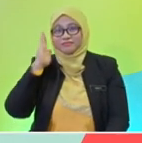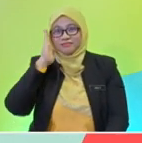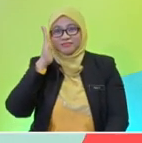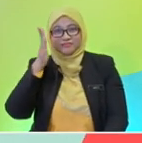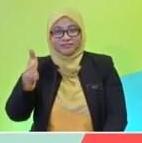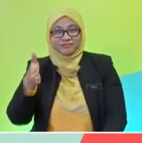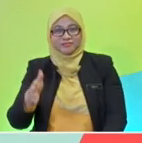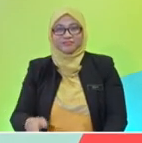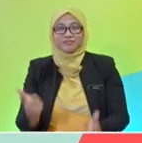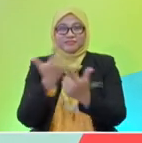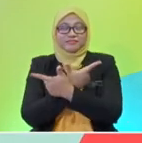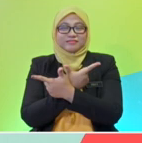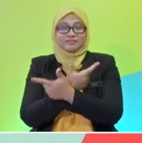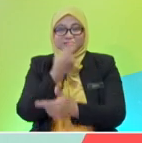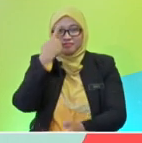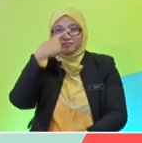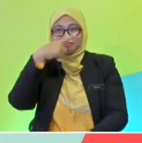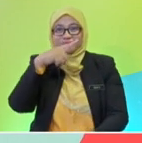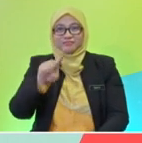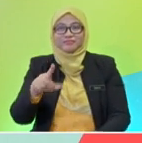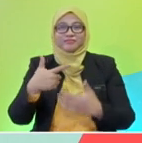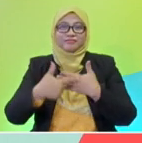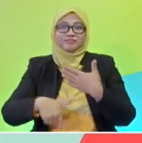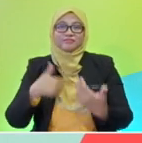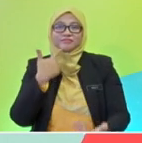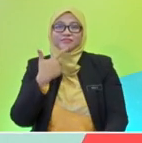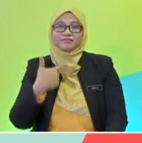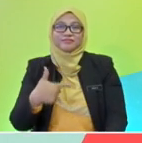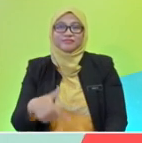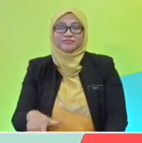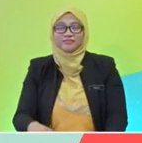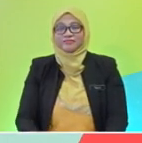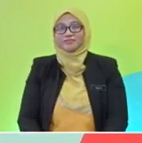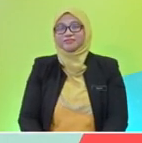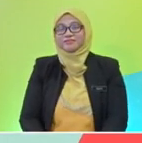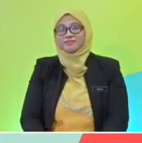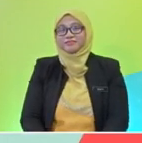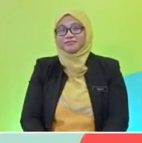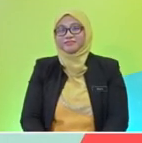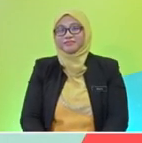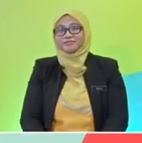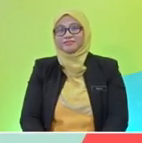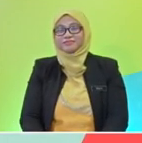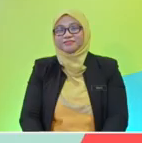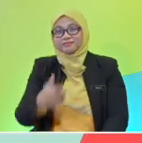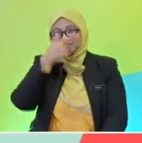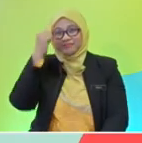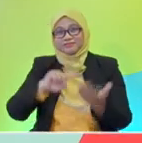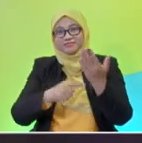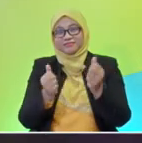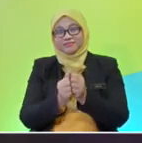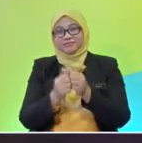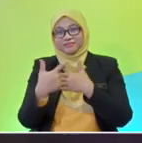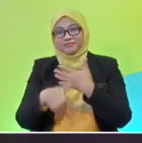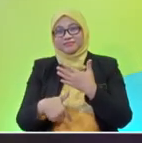lama. Maksudnya dia nak menuntut bela di atas luka dan kekecewaan dia. Sebab kita mula dengan luka pun tadi juga.